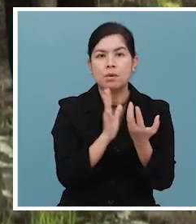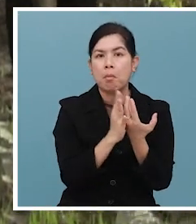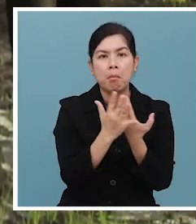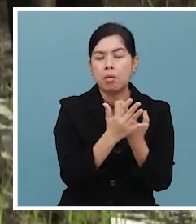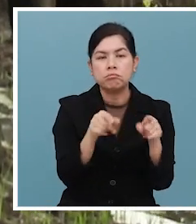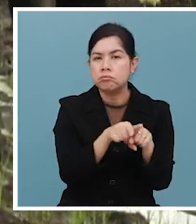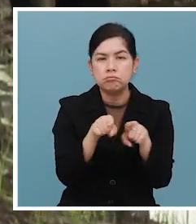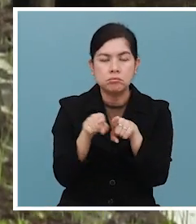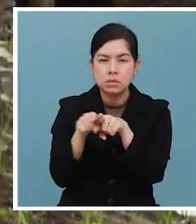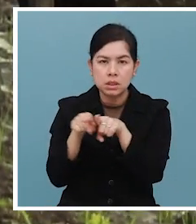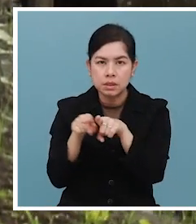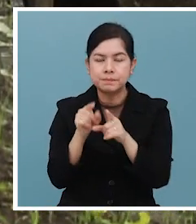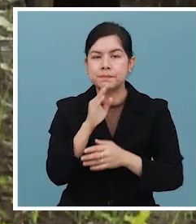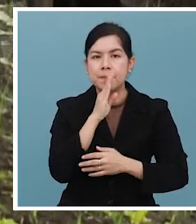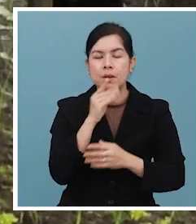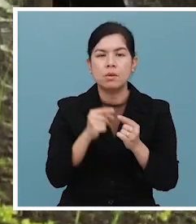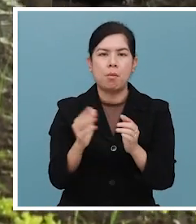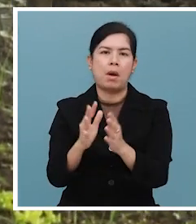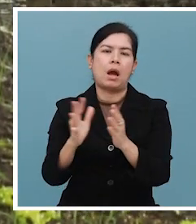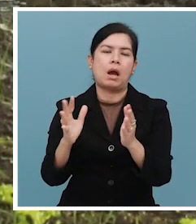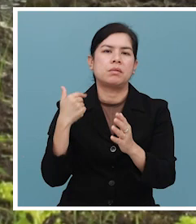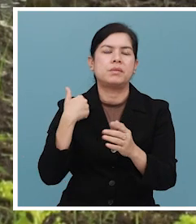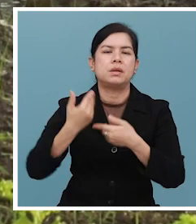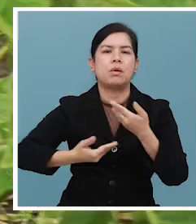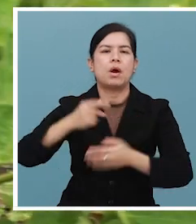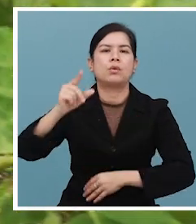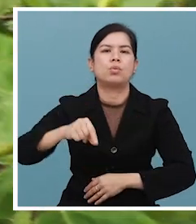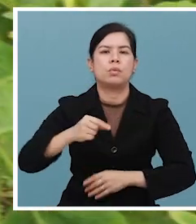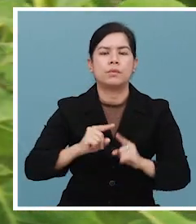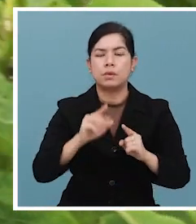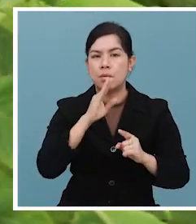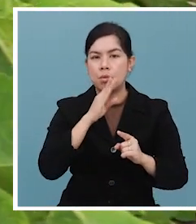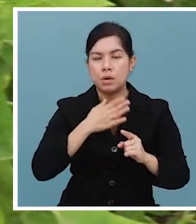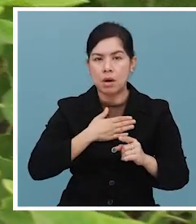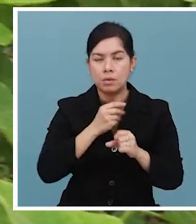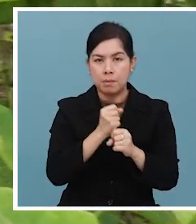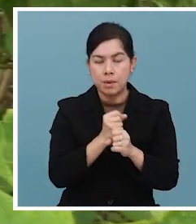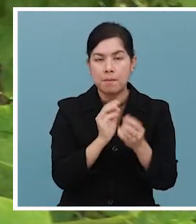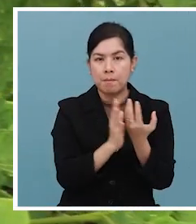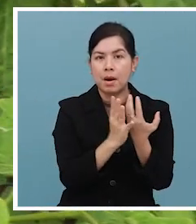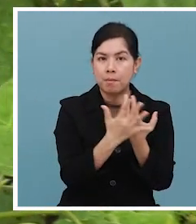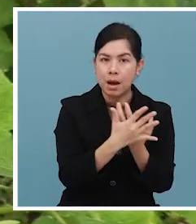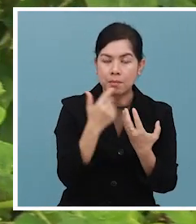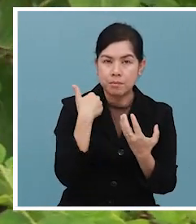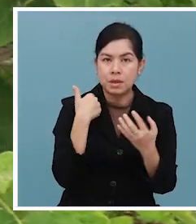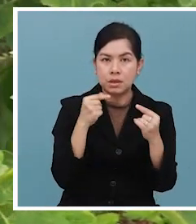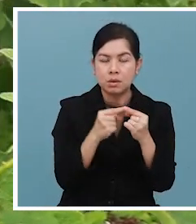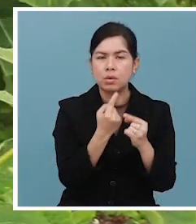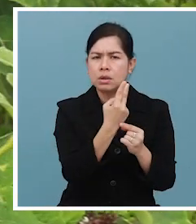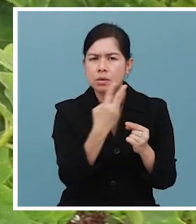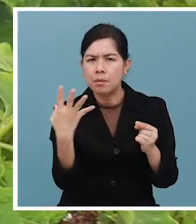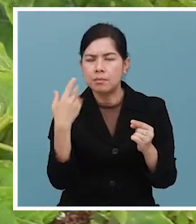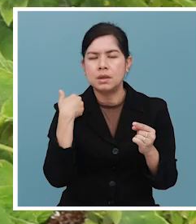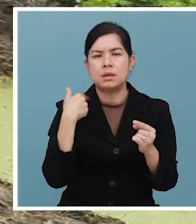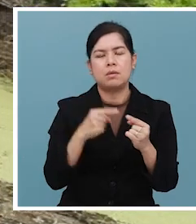ทำผักหน้าเดียวเราจะได้ถ้าเกิดตลาดเขาล้นมันก็ถูกอยู่ดีแหละถ้าเราทำหลากหลายคนนึงซื้อเขาต้องซื้อหลาย